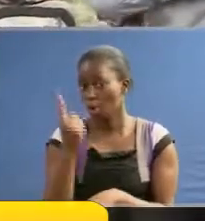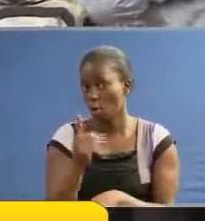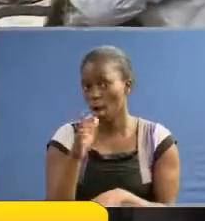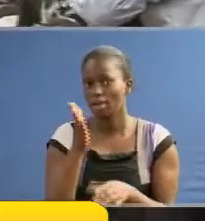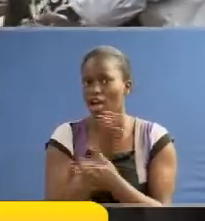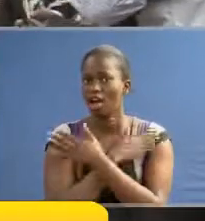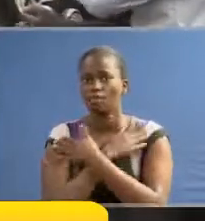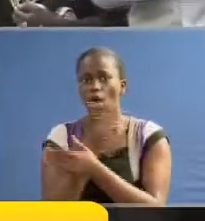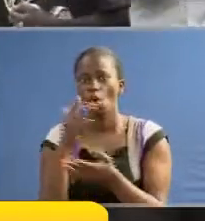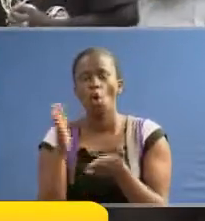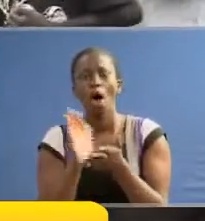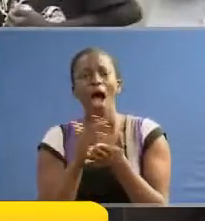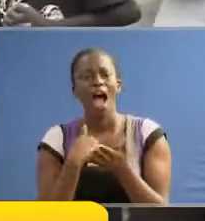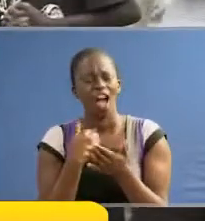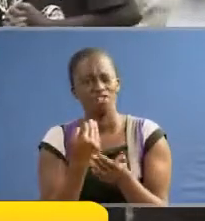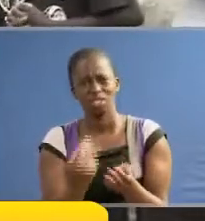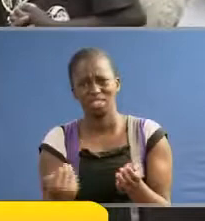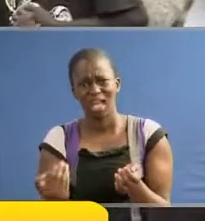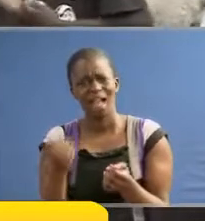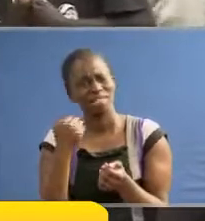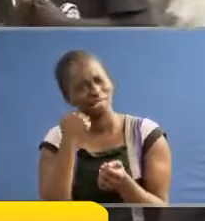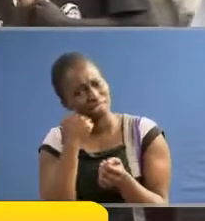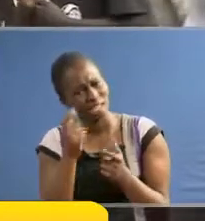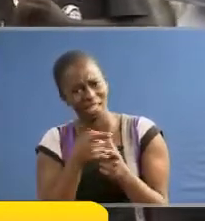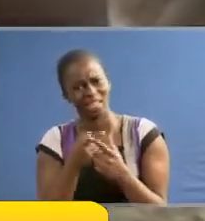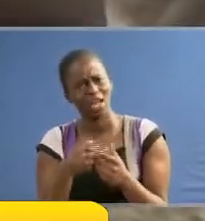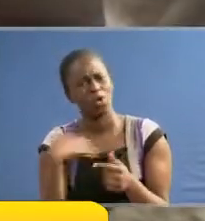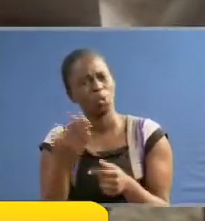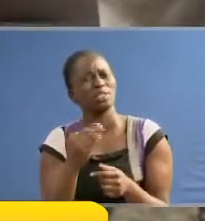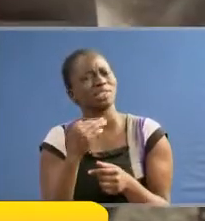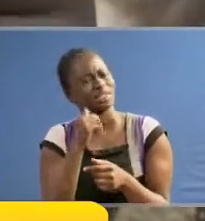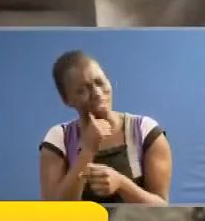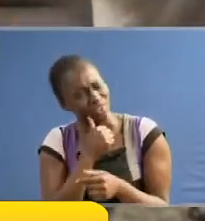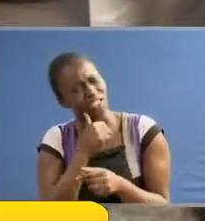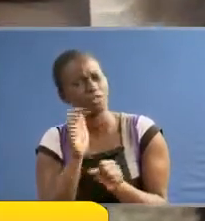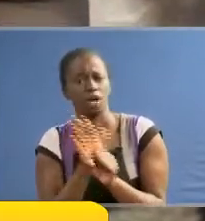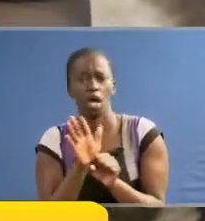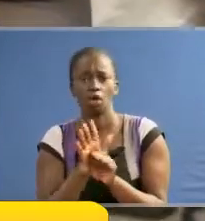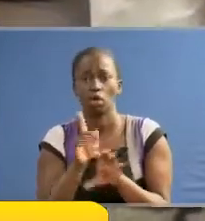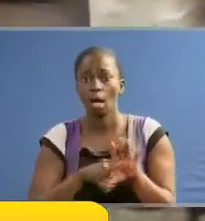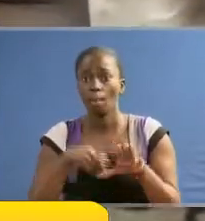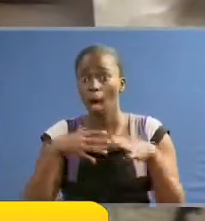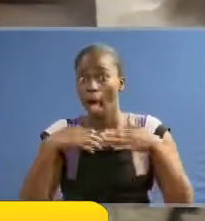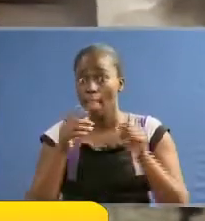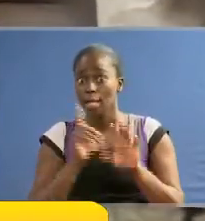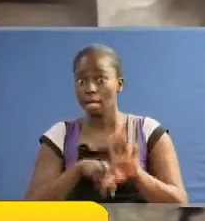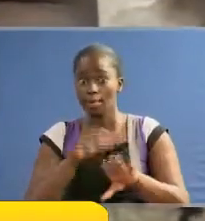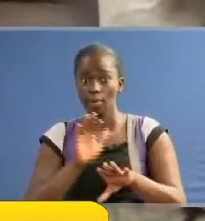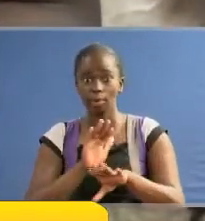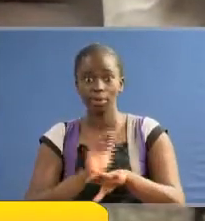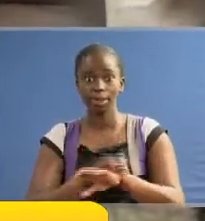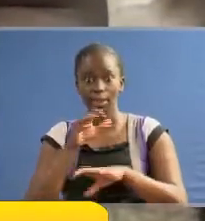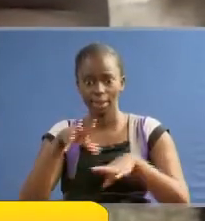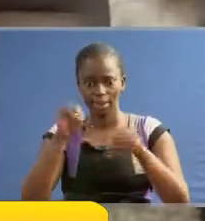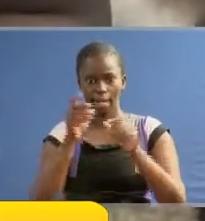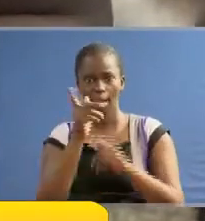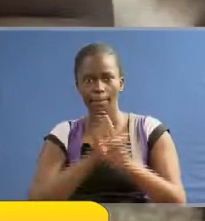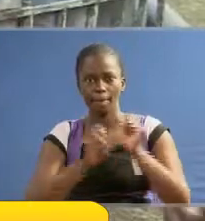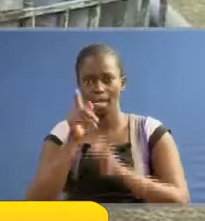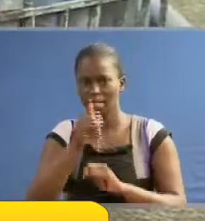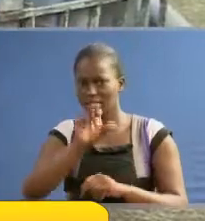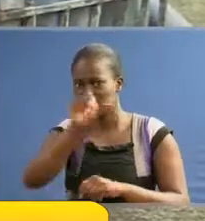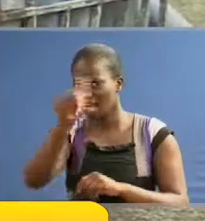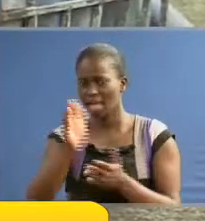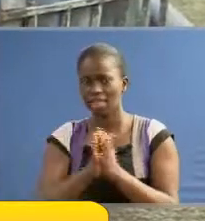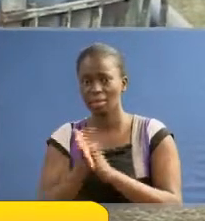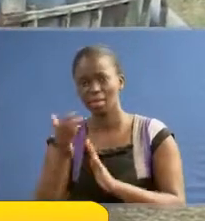rafiki yake aliyekuwa na mtoto mchanga alikuwa akiugua pumu na alipata nafuu baada ya kunywa maziwa haya. Aidha, wakazi wengine waliokuwa na